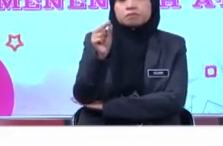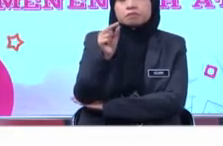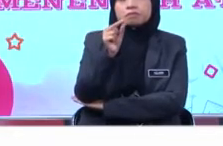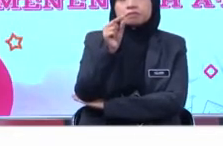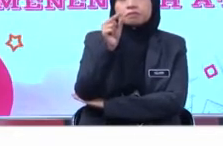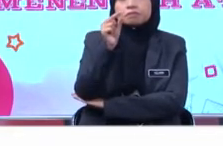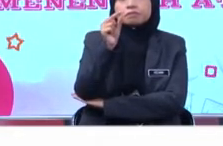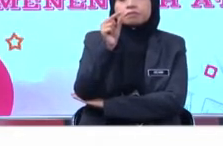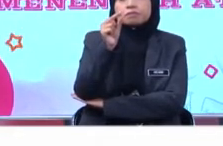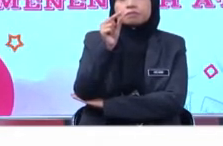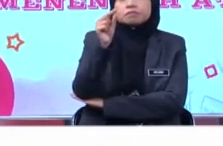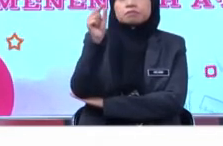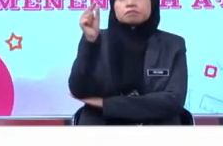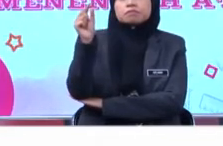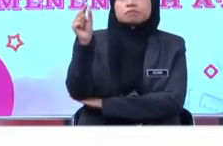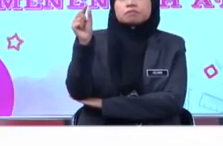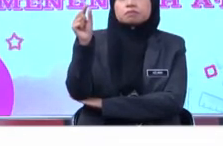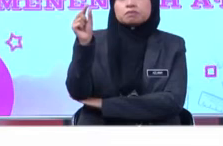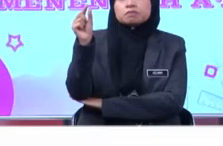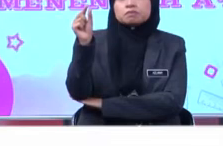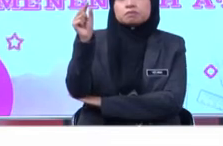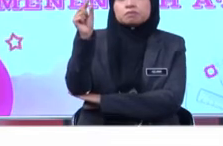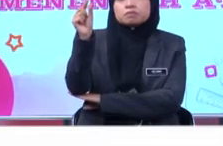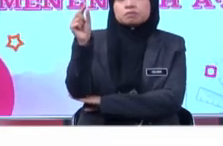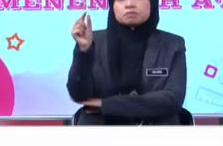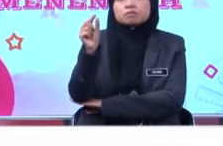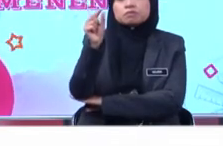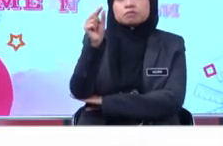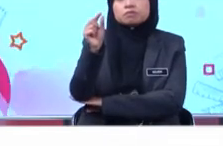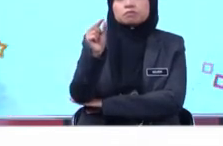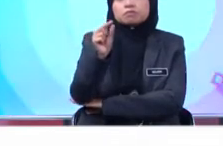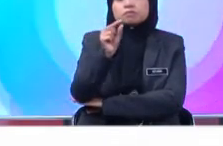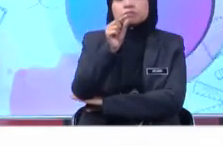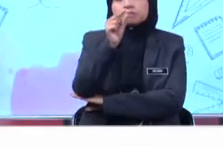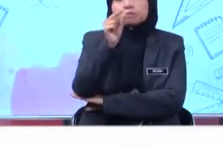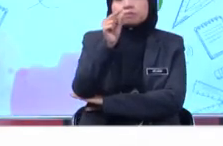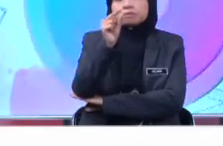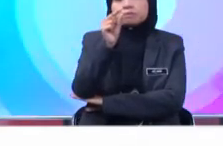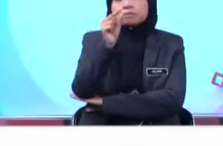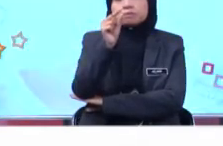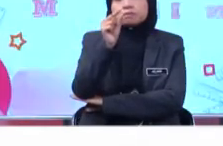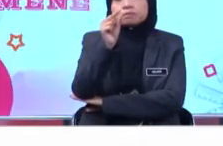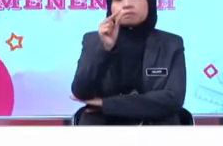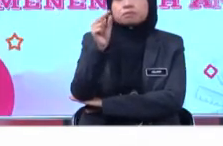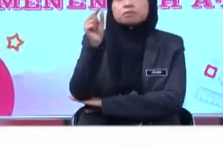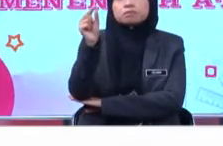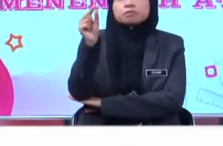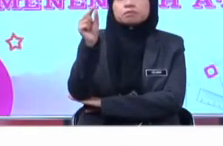full hou autovue Hai sibuk Um bihillah